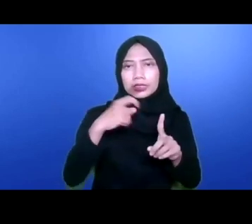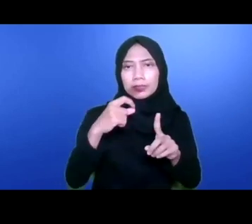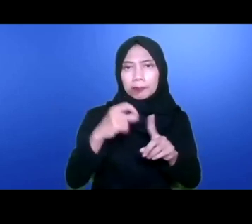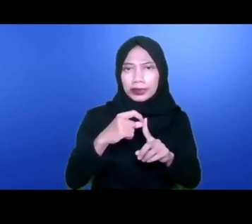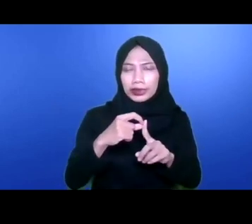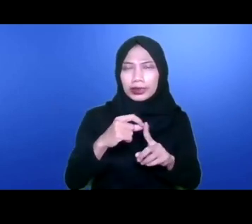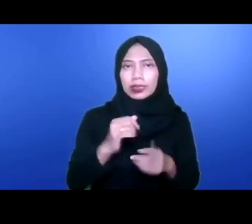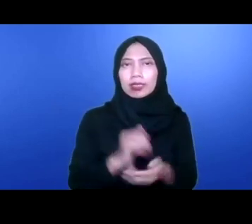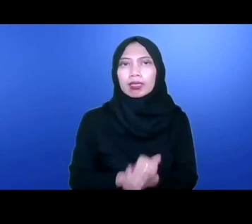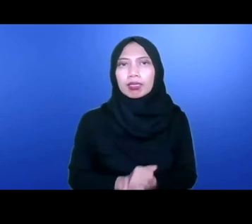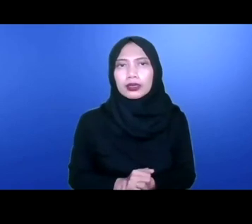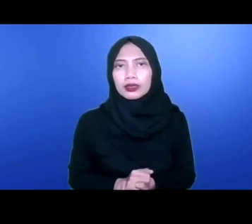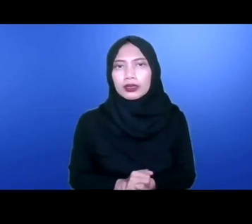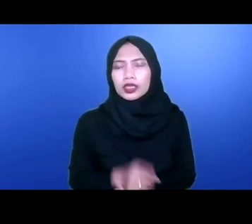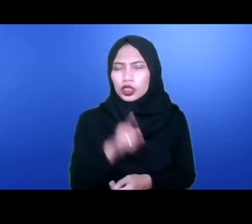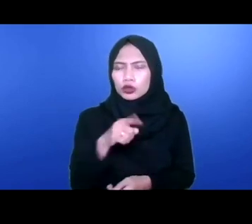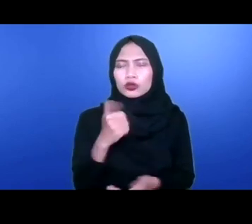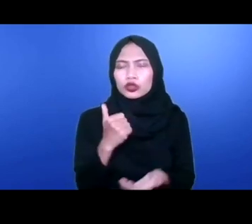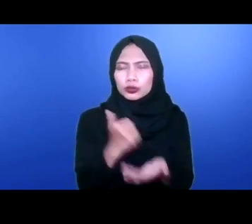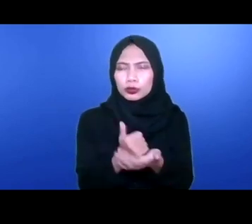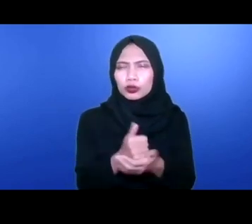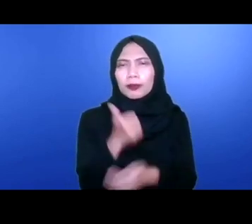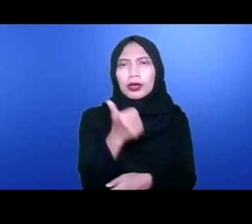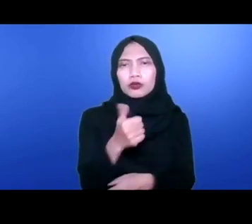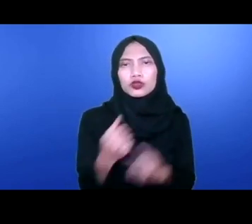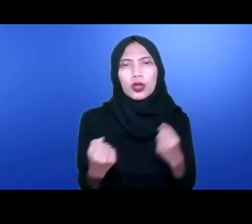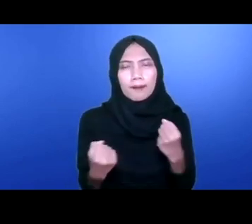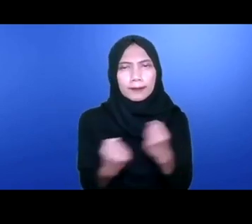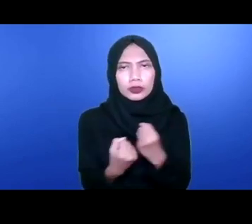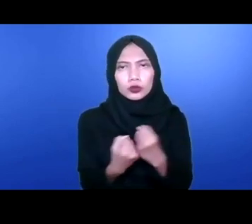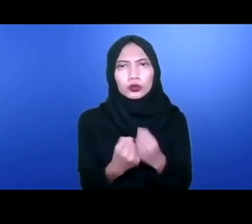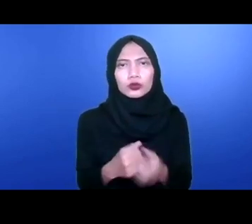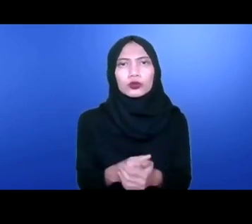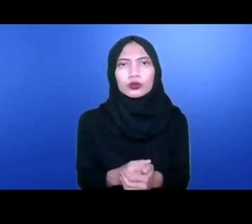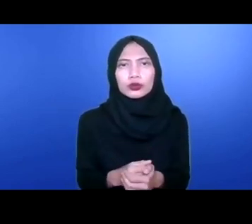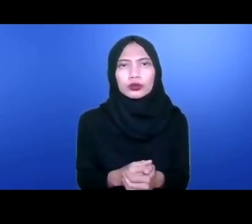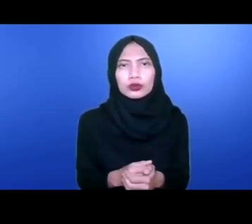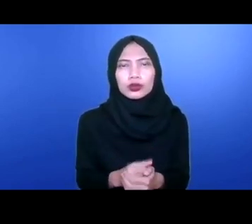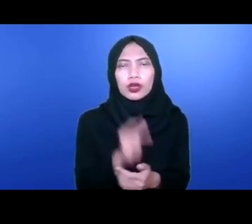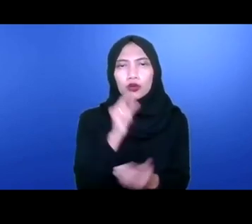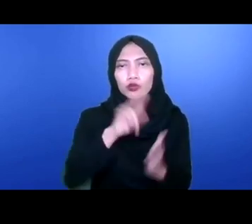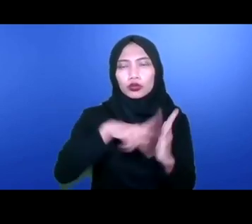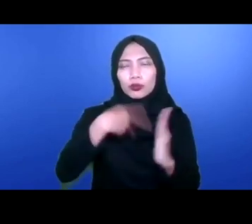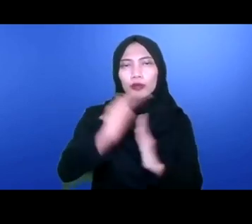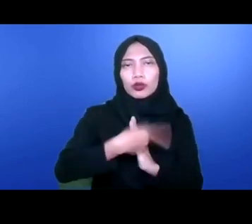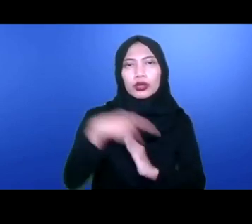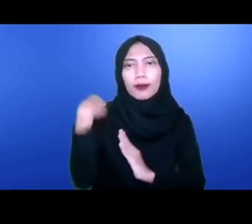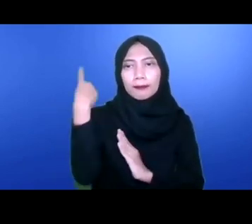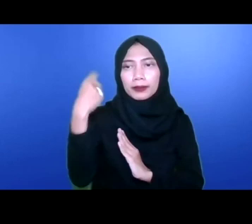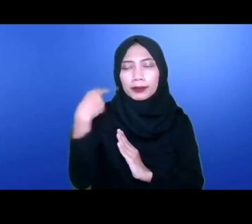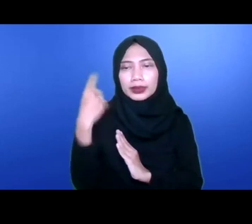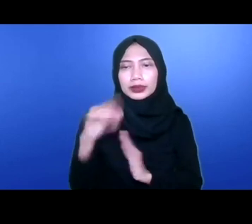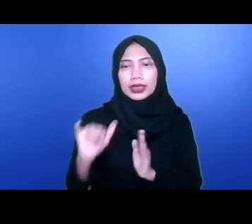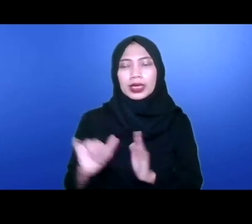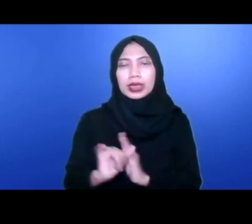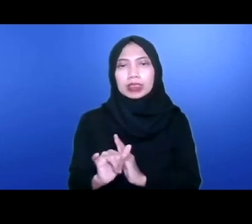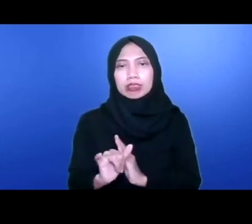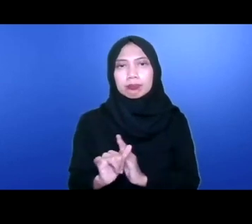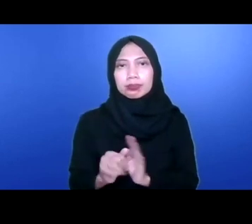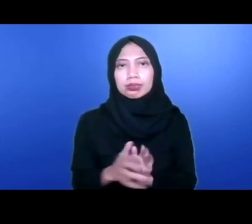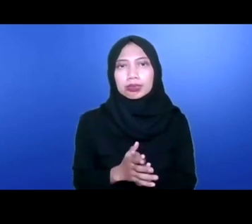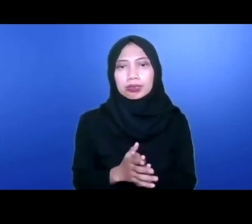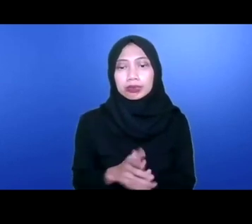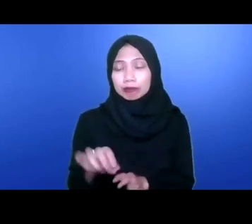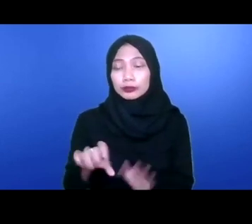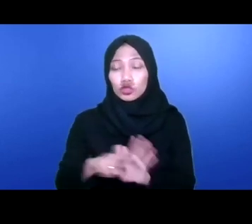Bank DKI, itu amat mendukung. Jadi kegiatan dilakukan untuk program pemerintah, seperti misalnya dari Kemendesa, untuk di desa